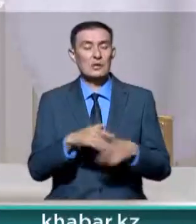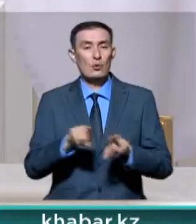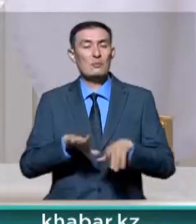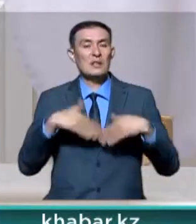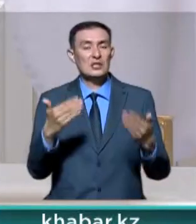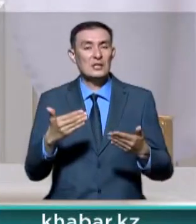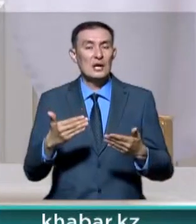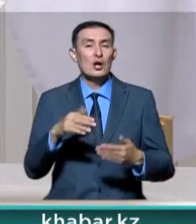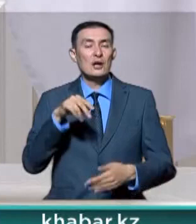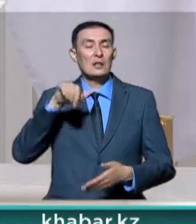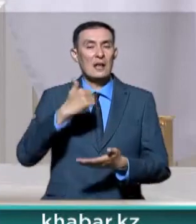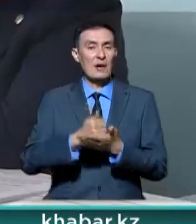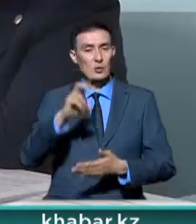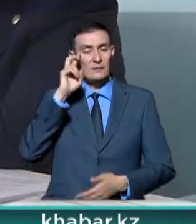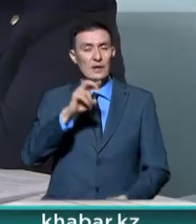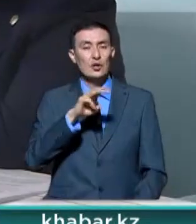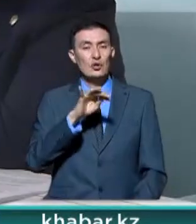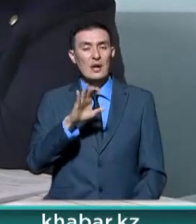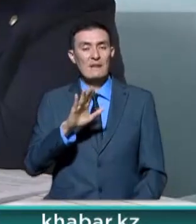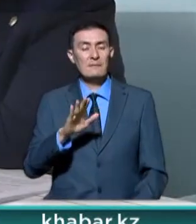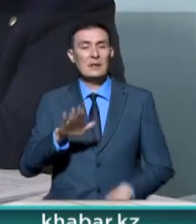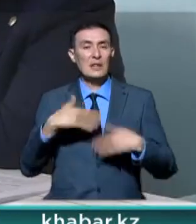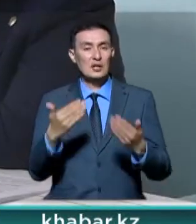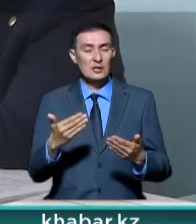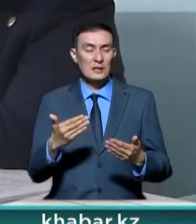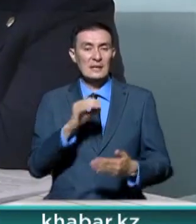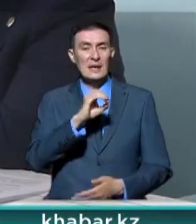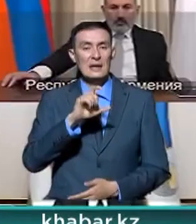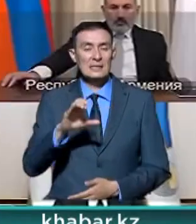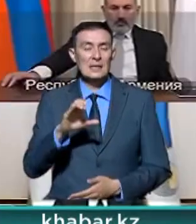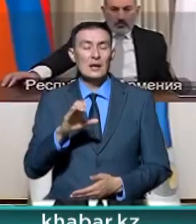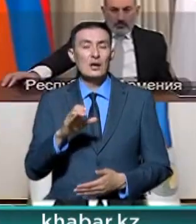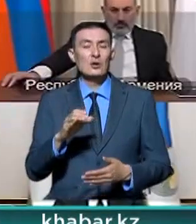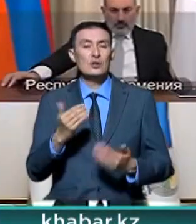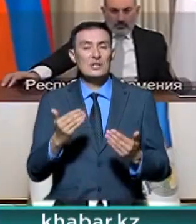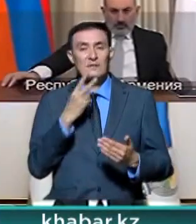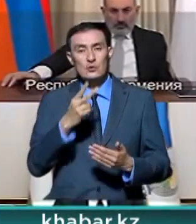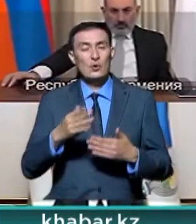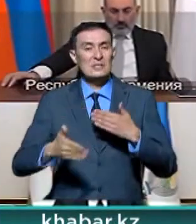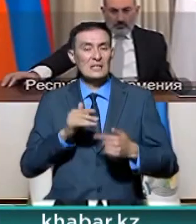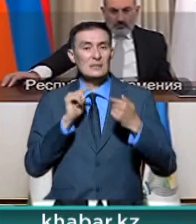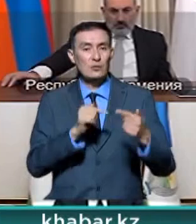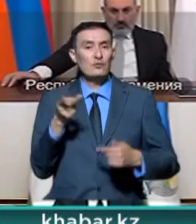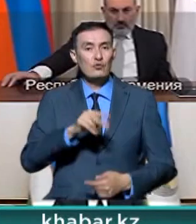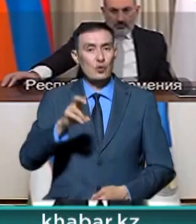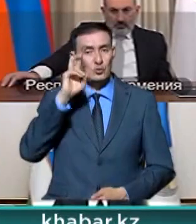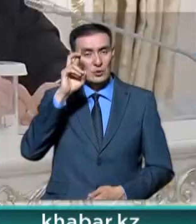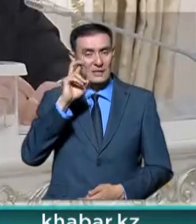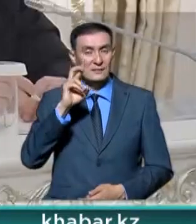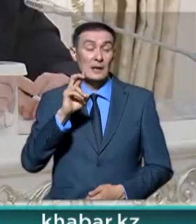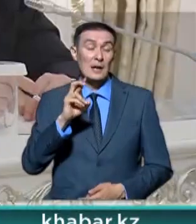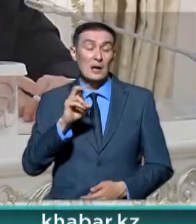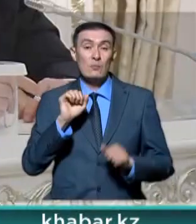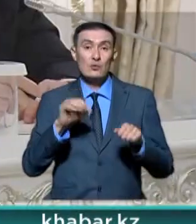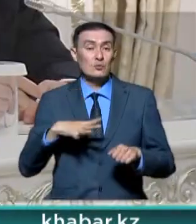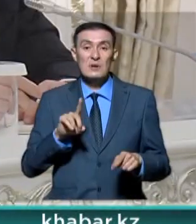выступил на заседании Высшего совета ЕАЭС. Релокация бизнес-гигантов, учитывая санкции, сразу же против двух стран союза,